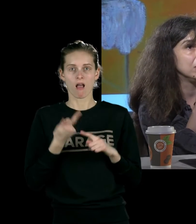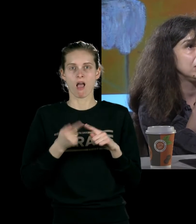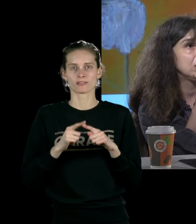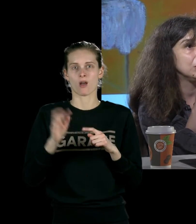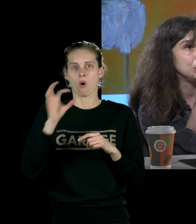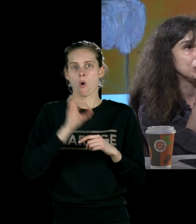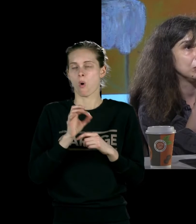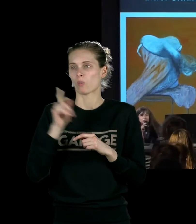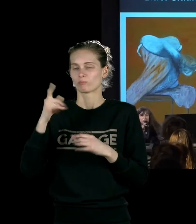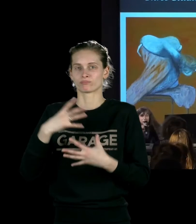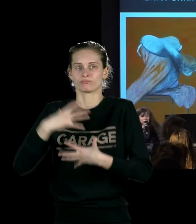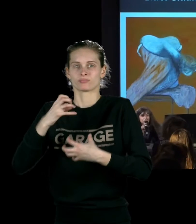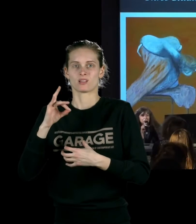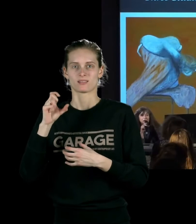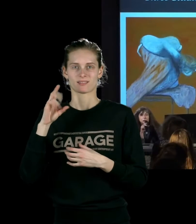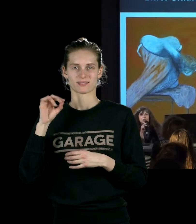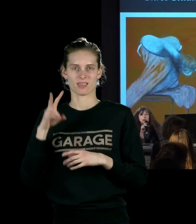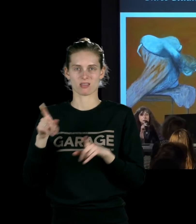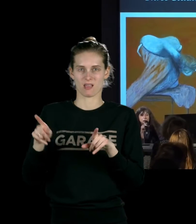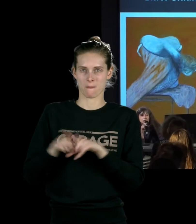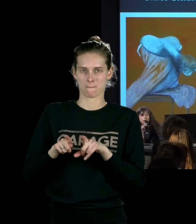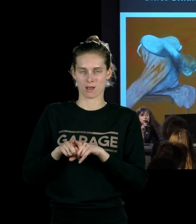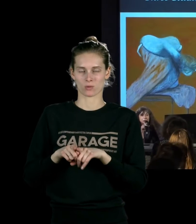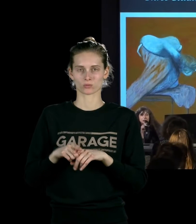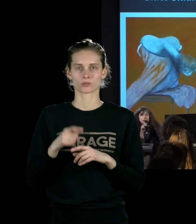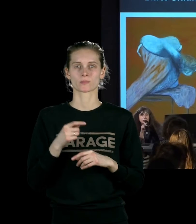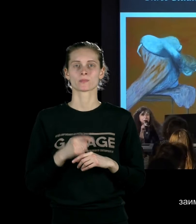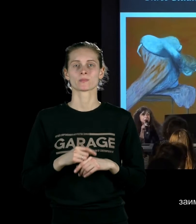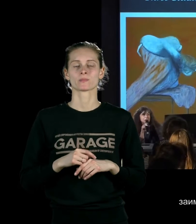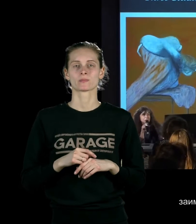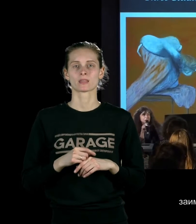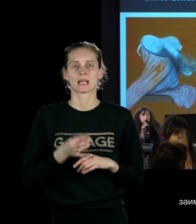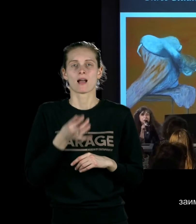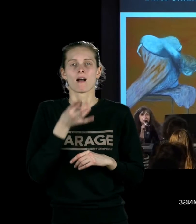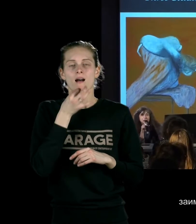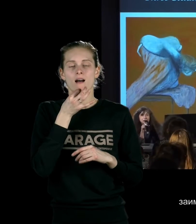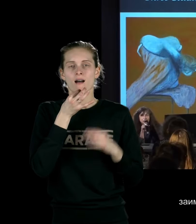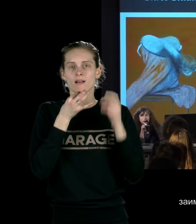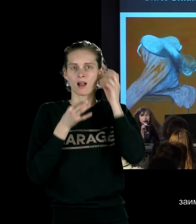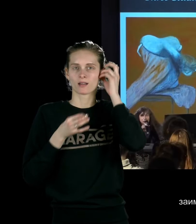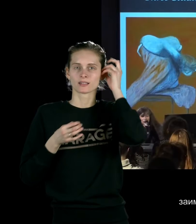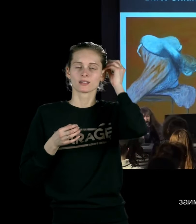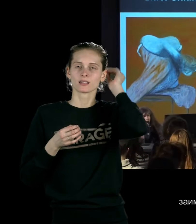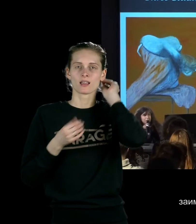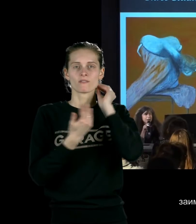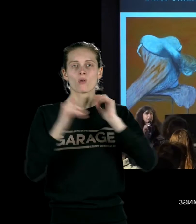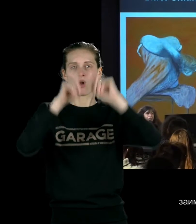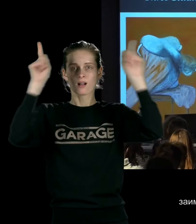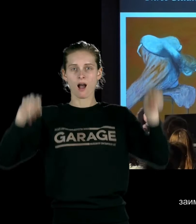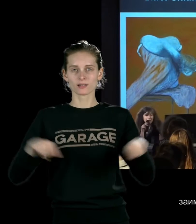после войны следующее, вот это самое знаменитое его раннее распятие, которое он делал, собственно говоря, называется не распятие,